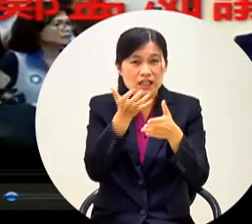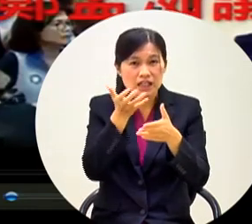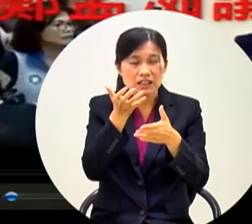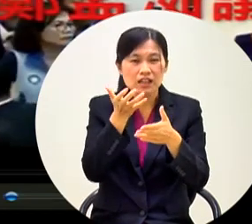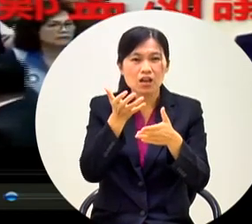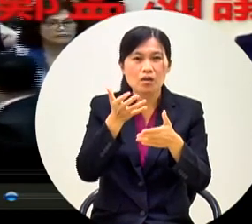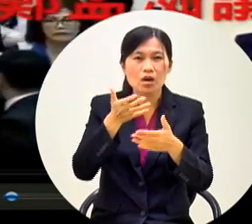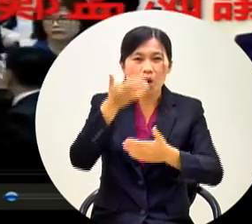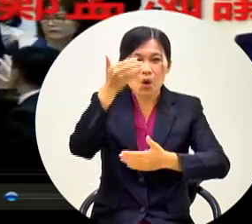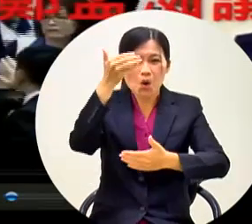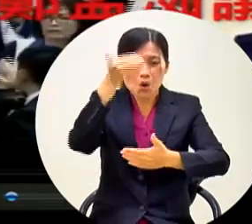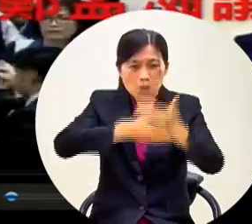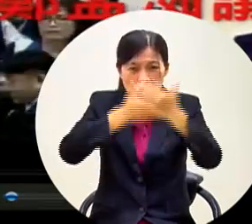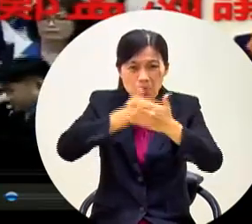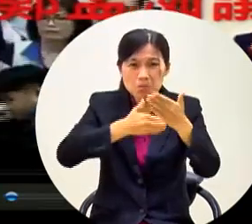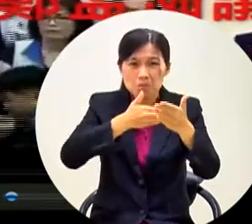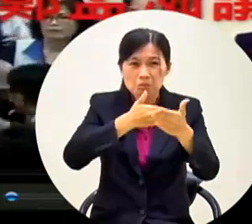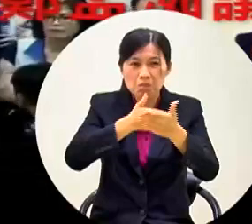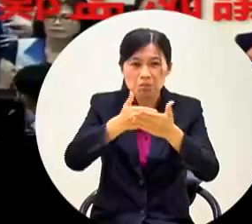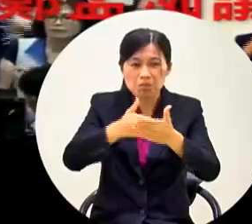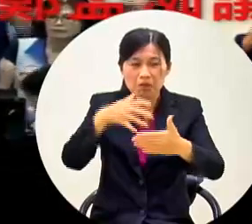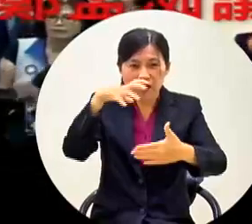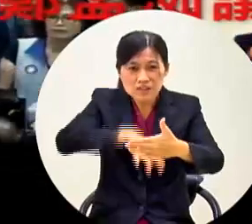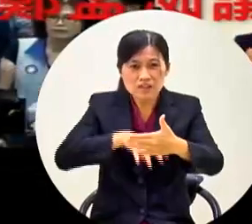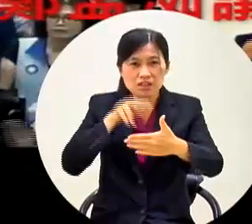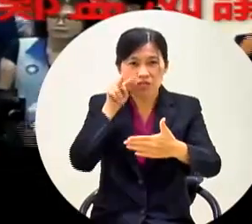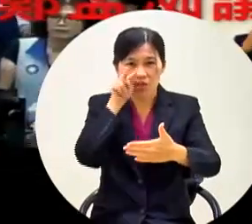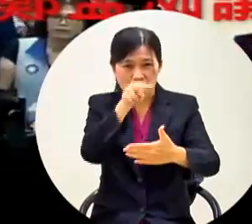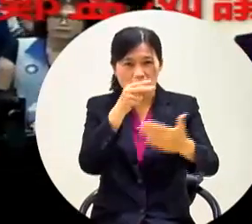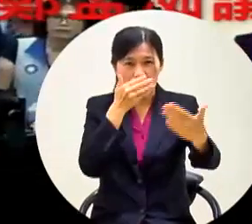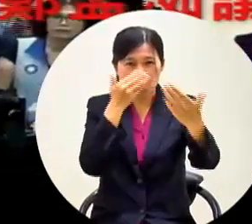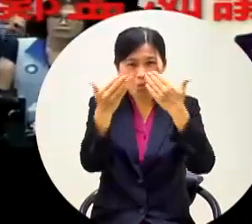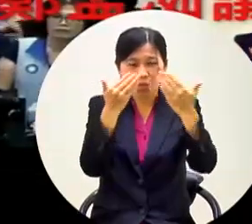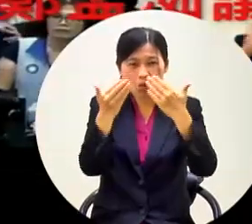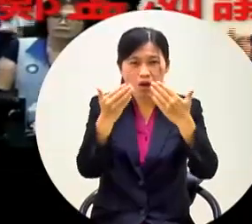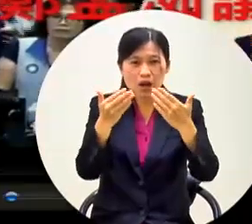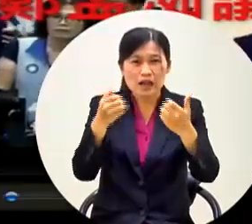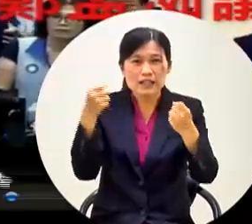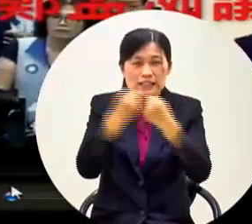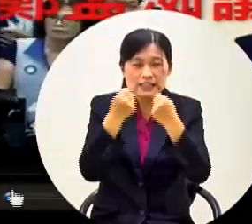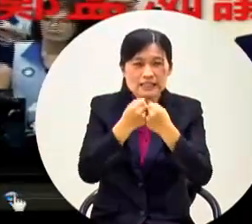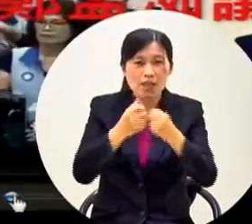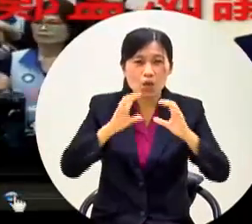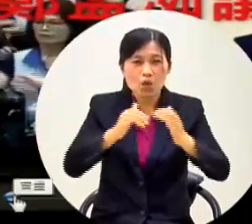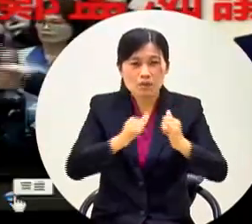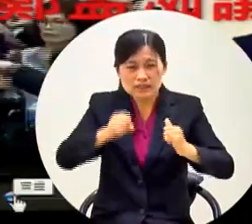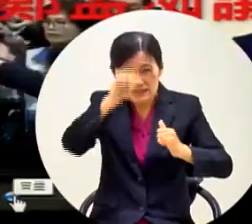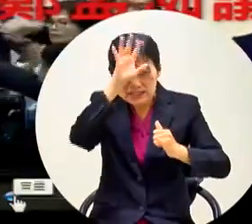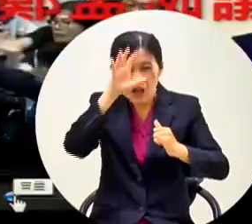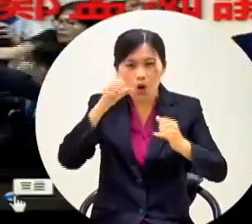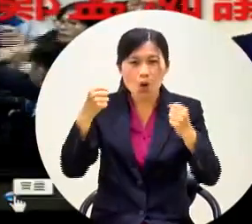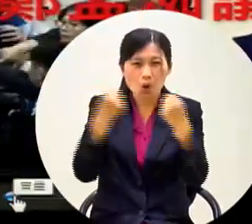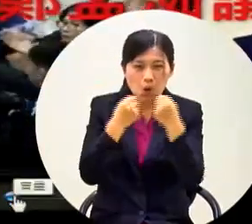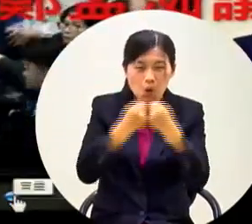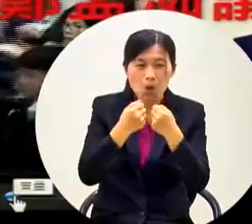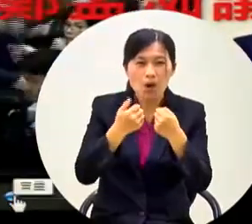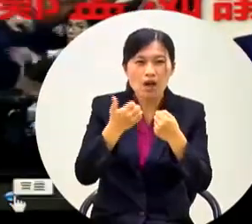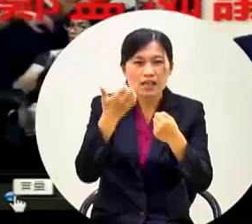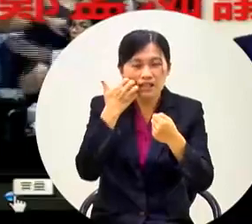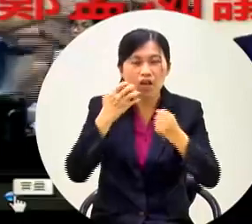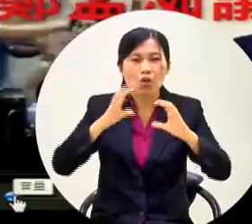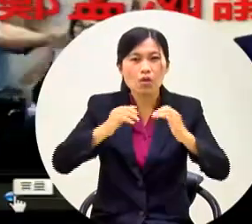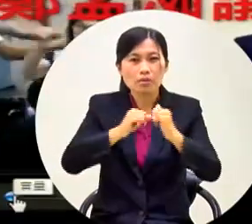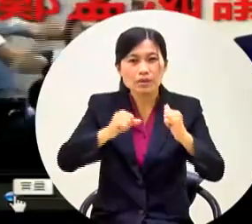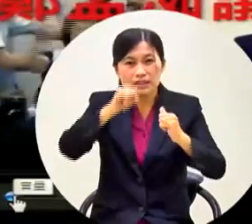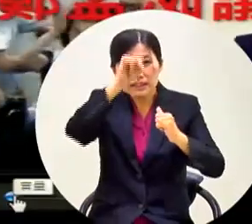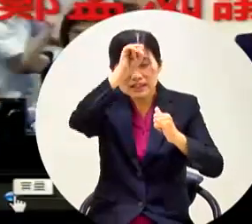部都看到，打人的是国民党，动用暴力的是国民党，然后说暴力政